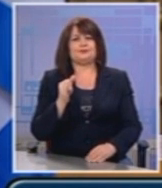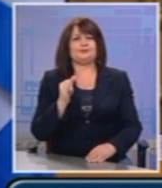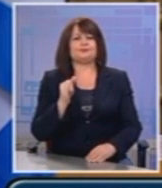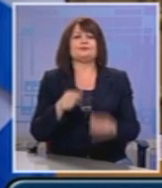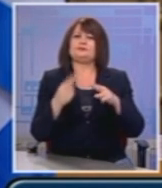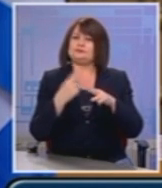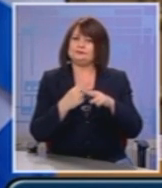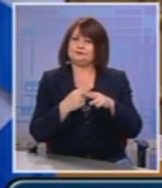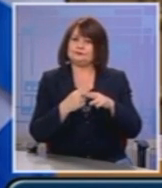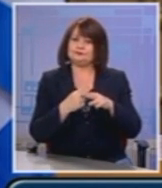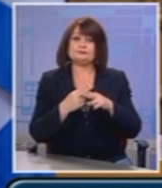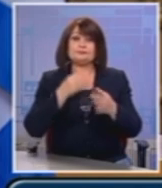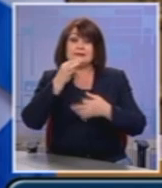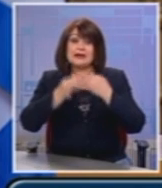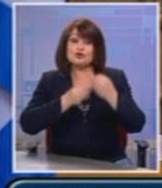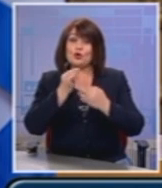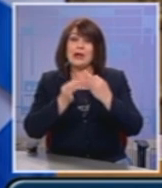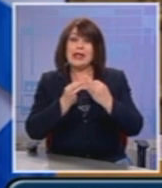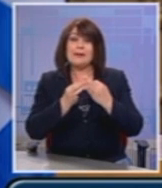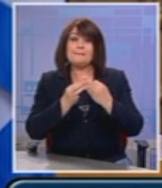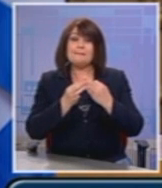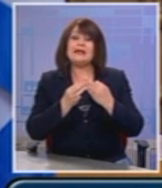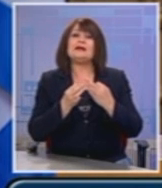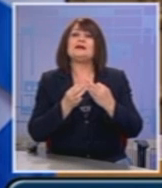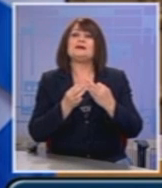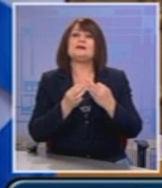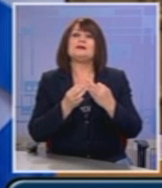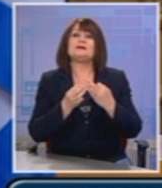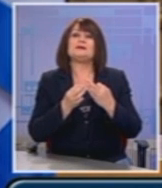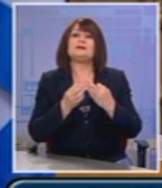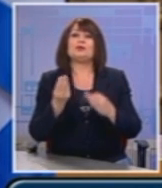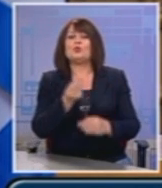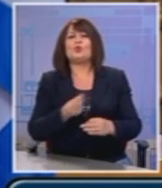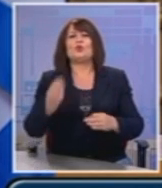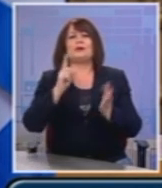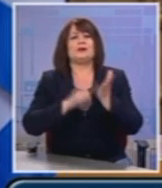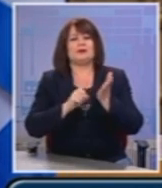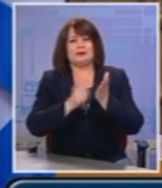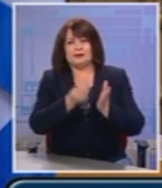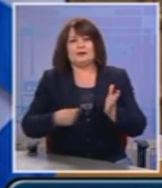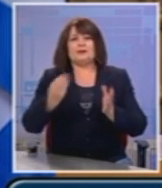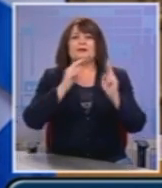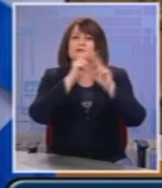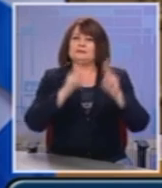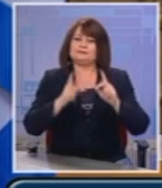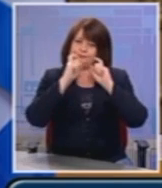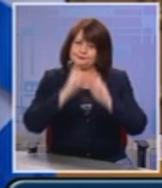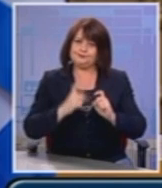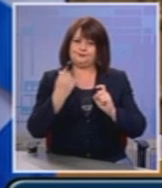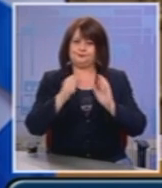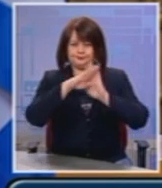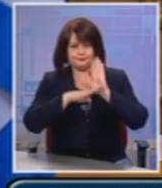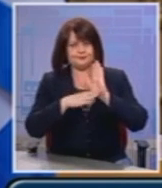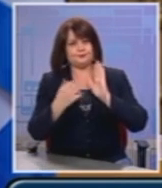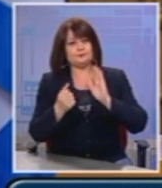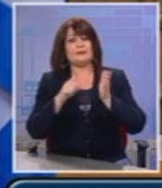σημαντικό να τονίζετε ότι αυτές οι υπερ νομοθετικές οι διεθνείς υποχρεώσεις